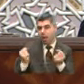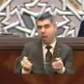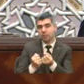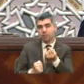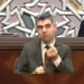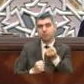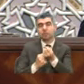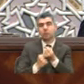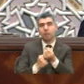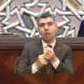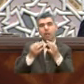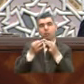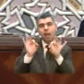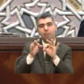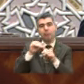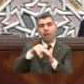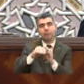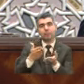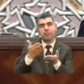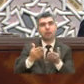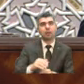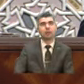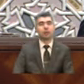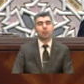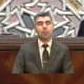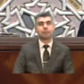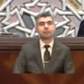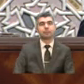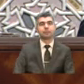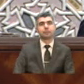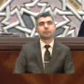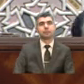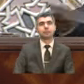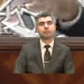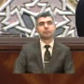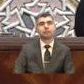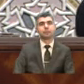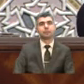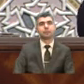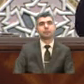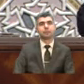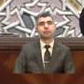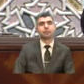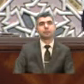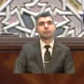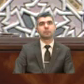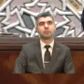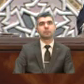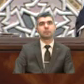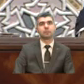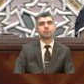الفريق الاستقلالي للوحدة والتعادلية. تفضلوا السيد النائب للتعقيب. هذا النظام الداخلي، ما غاديش نبقاو في المناقشة